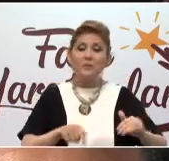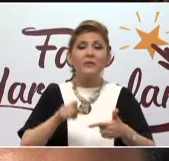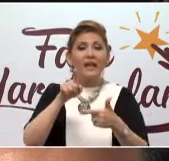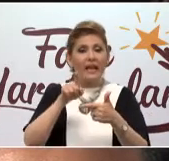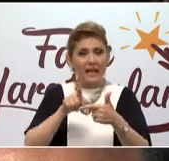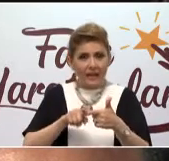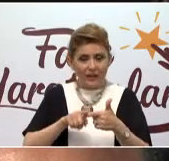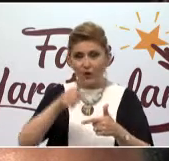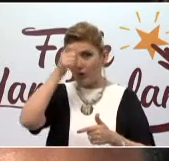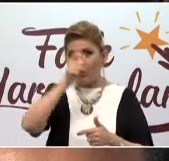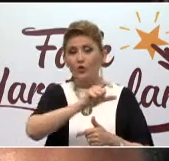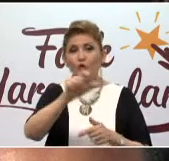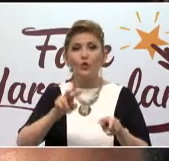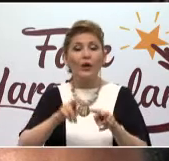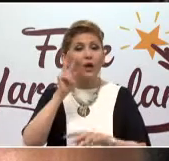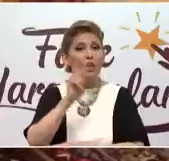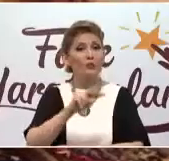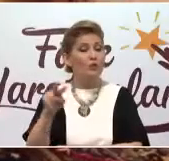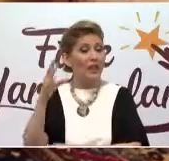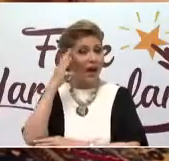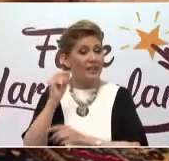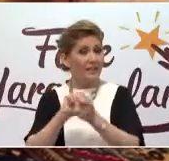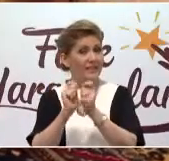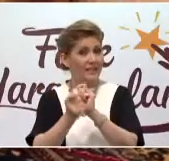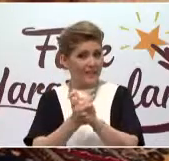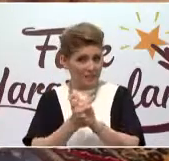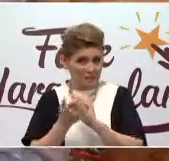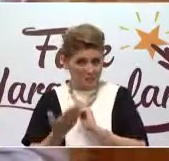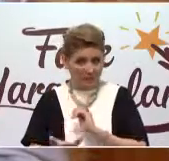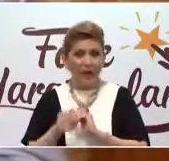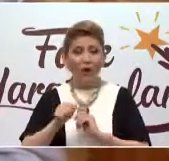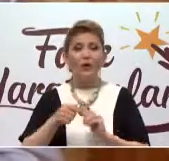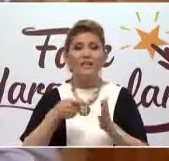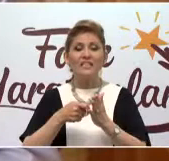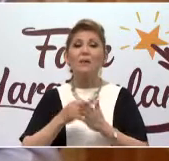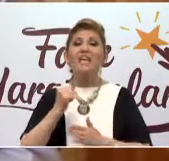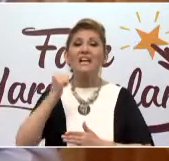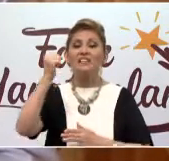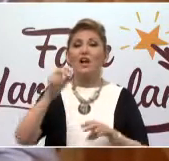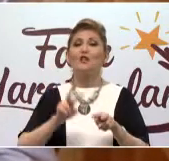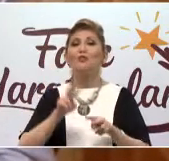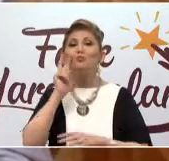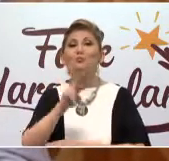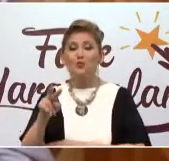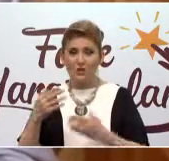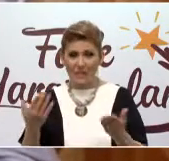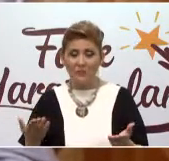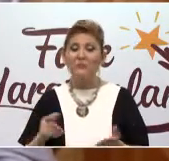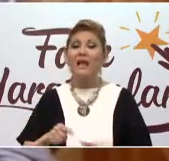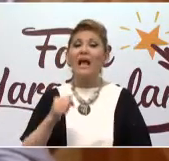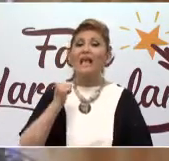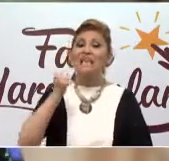İkincisi de Türkiye'deki müzecilik anlayışını değiştirebilmekti. O yüzden ismimiz Yaşayan Müze.